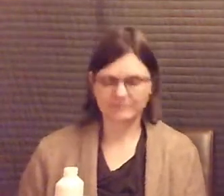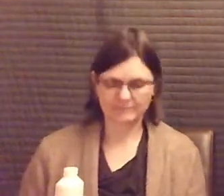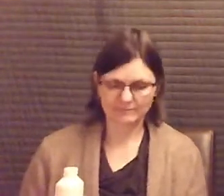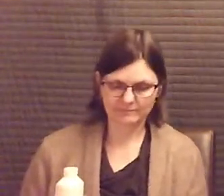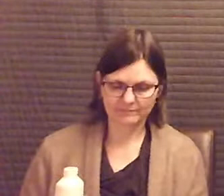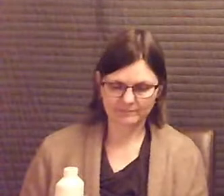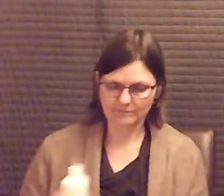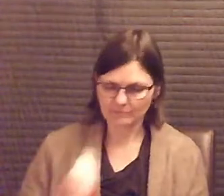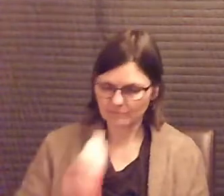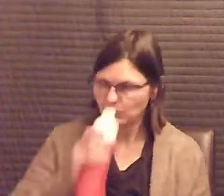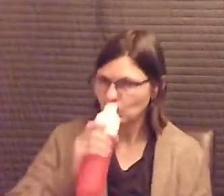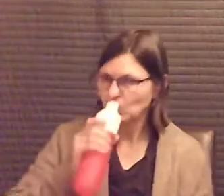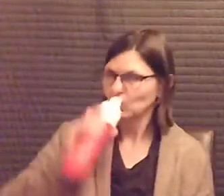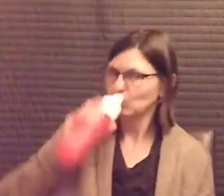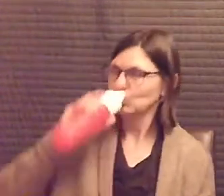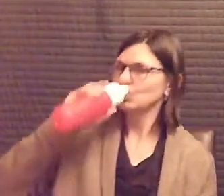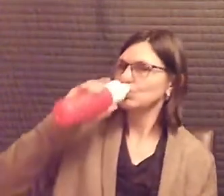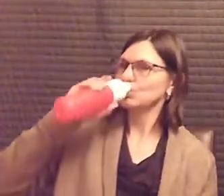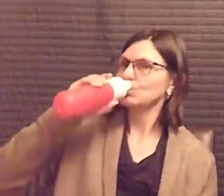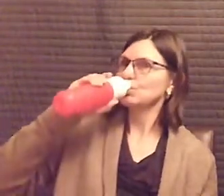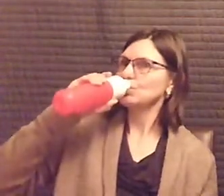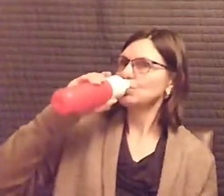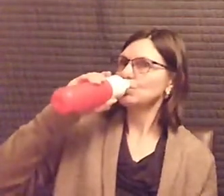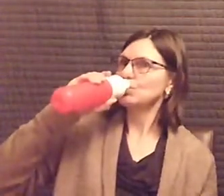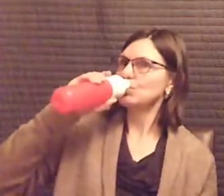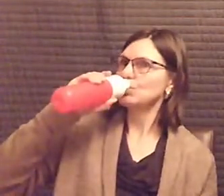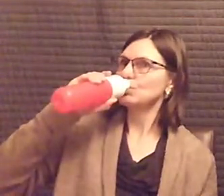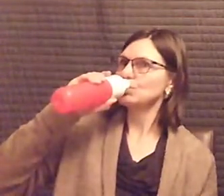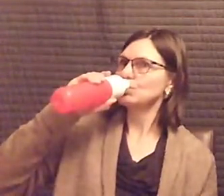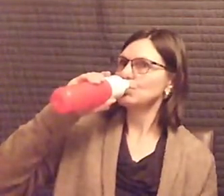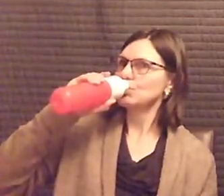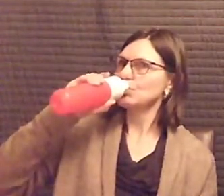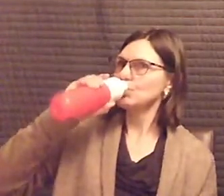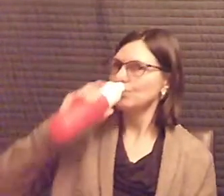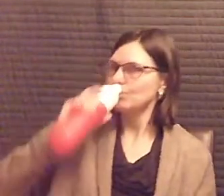reed er in de bijbel in persoon